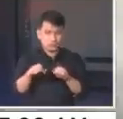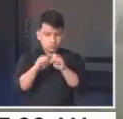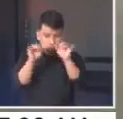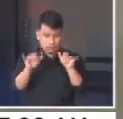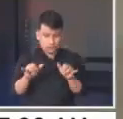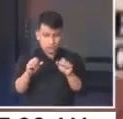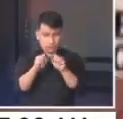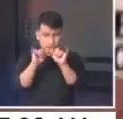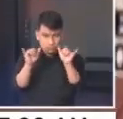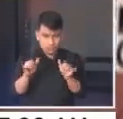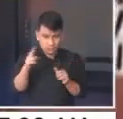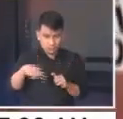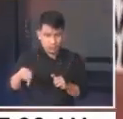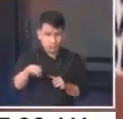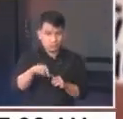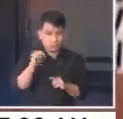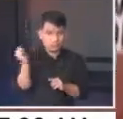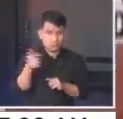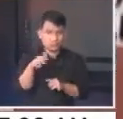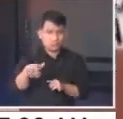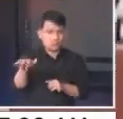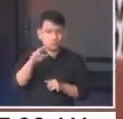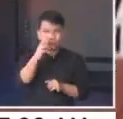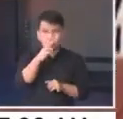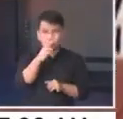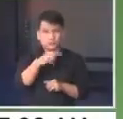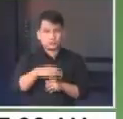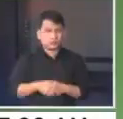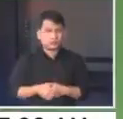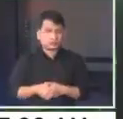na nakakaapekto sa buong Kabisayaan.